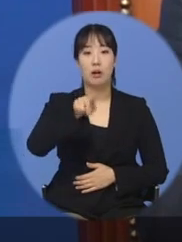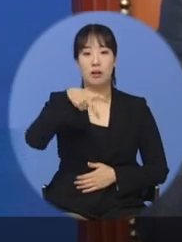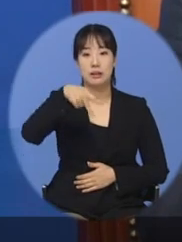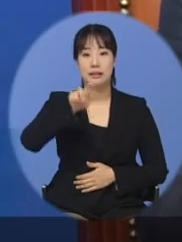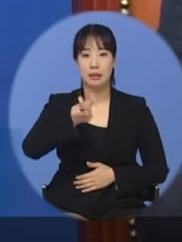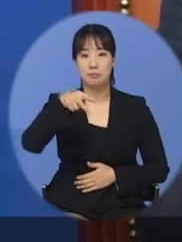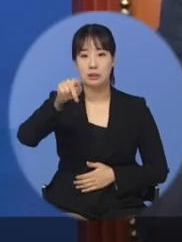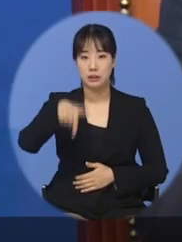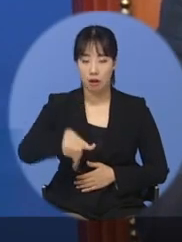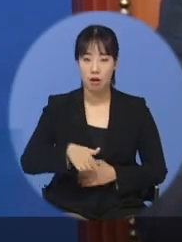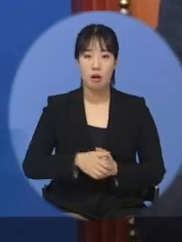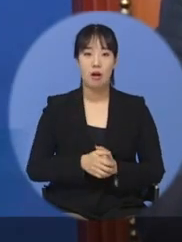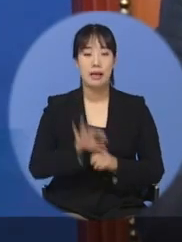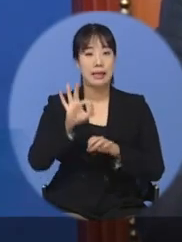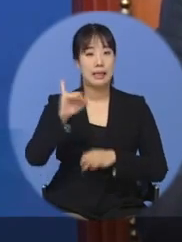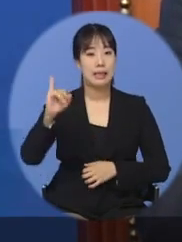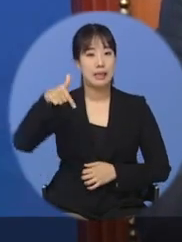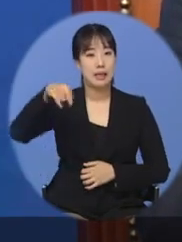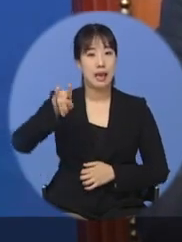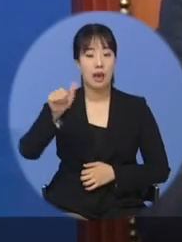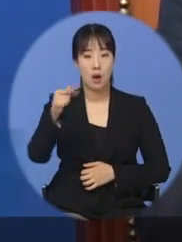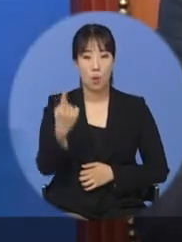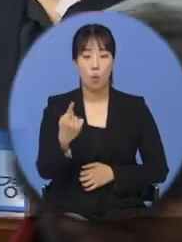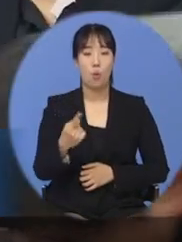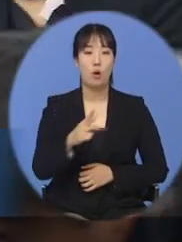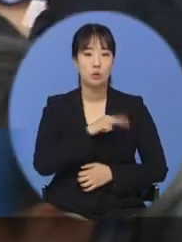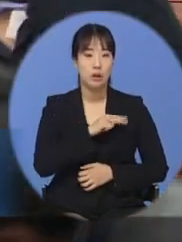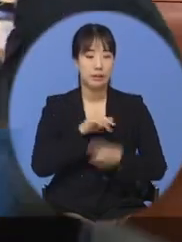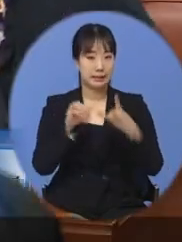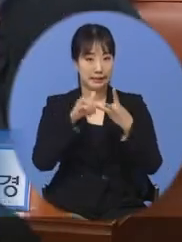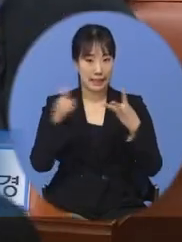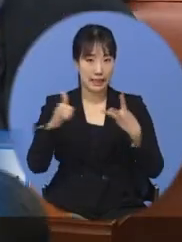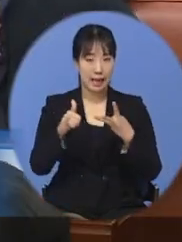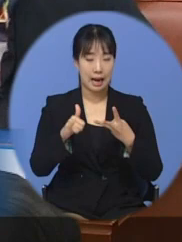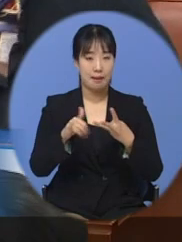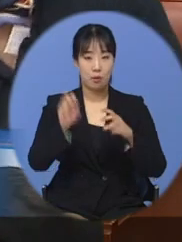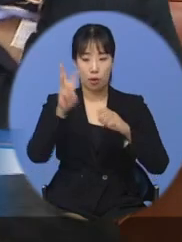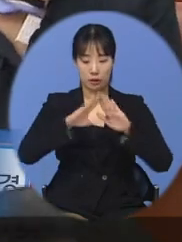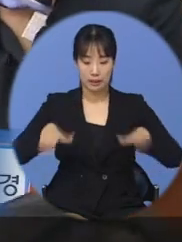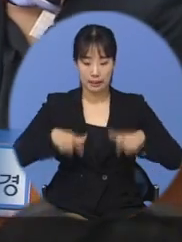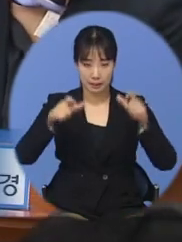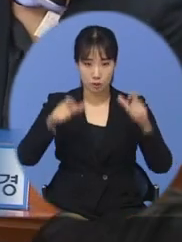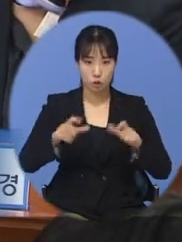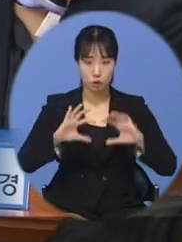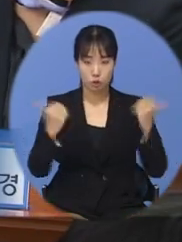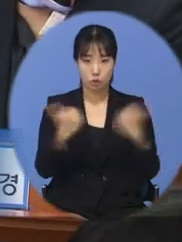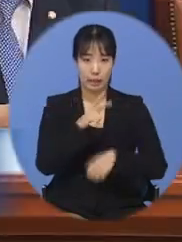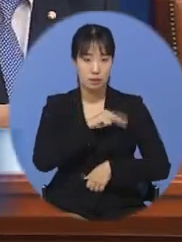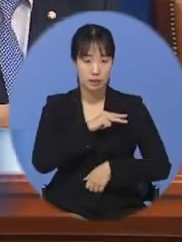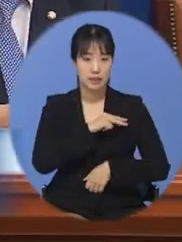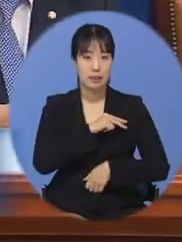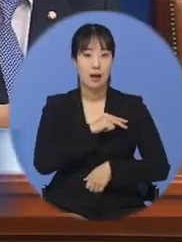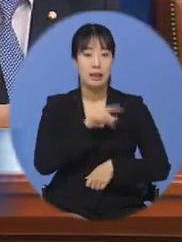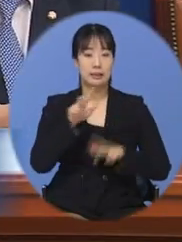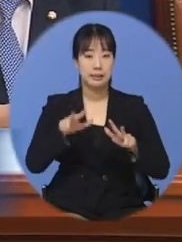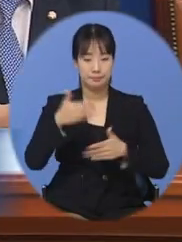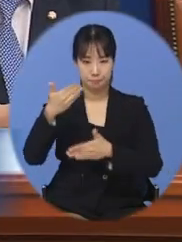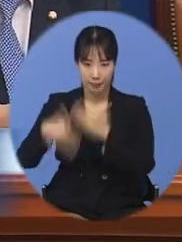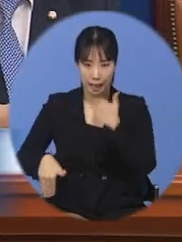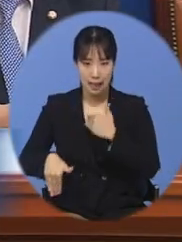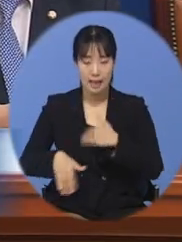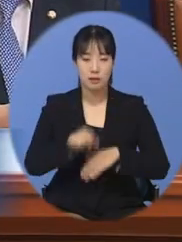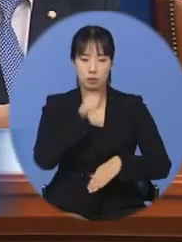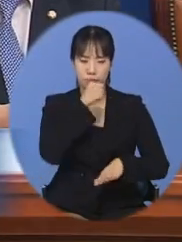서삼석, 담양 함평, 영광 장성의 이계코 의원 등 광주 전남 지역의 국회의원 3명이 제외된